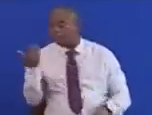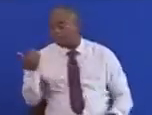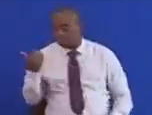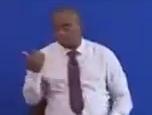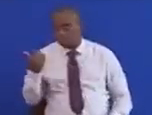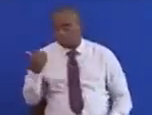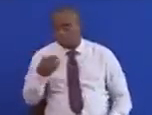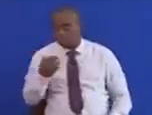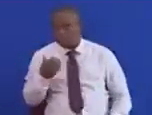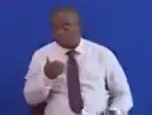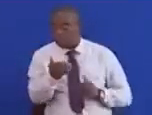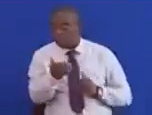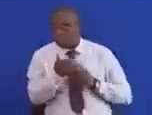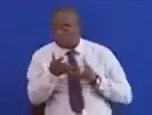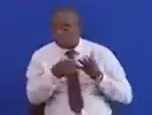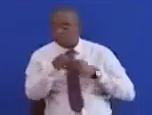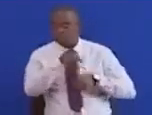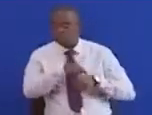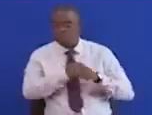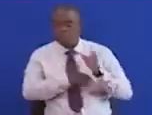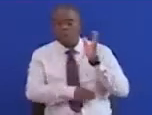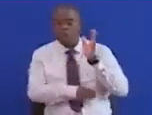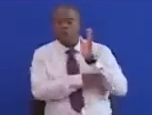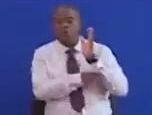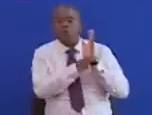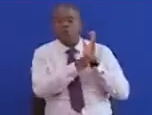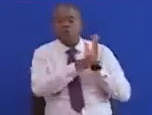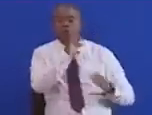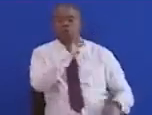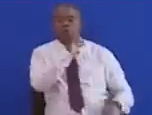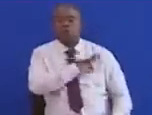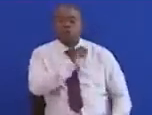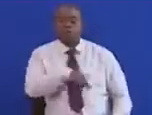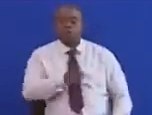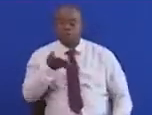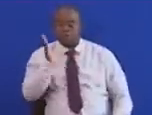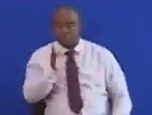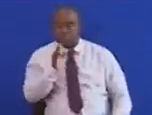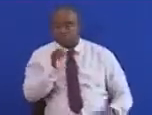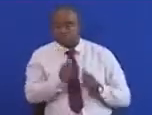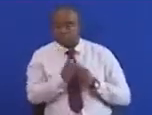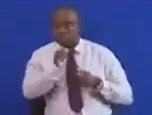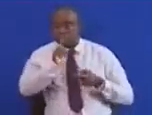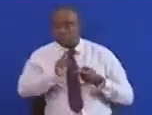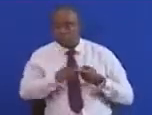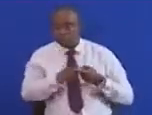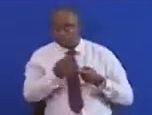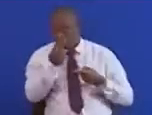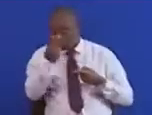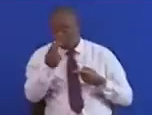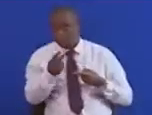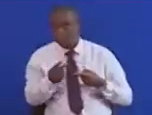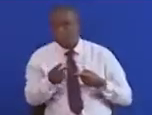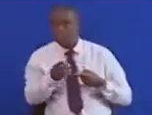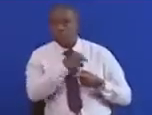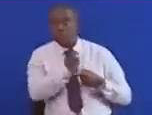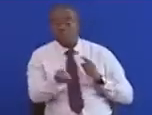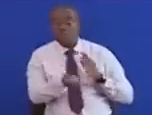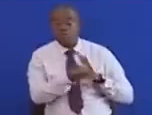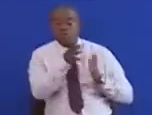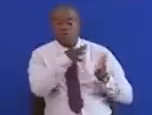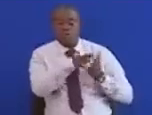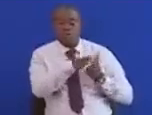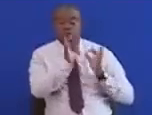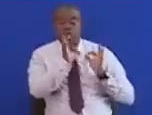wanakaribia kupoteza muda ama umri wa kuajilika serikalini. Hilo ni jambo la kwanza ambalo Mheshimiwa Waziri amelitolea maelezo